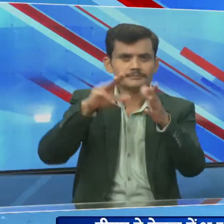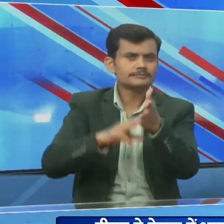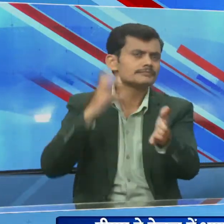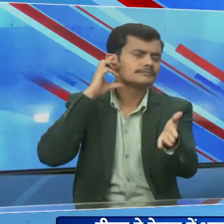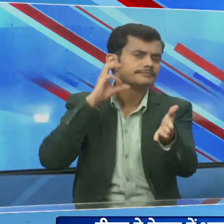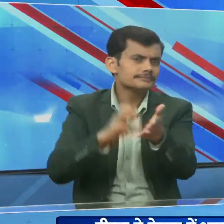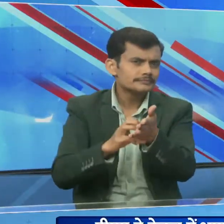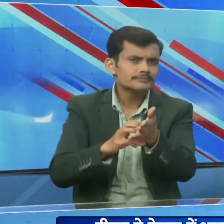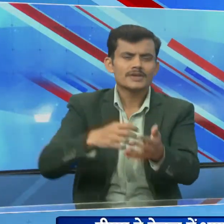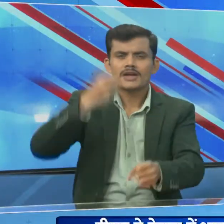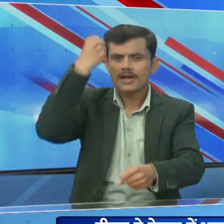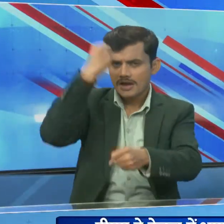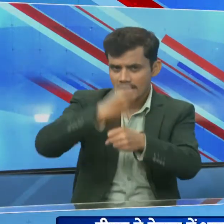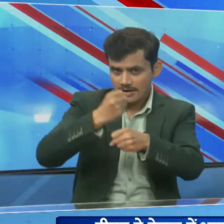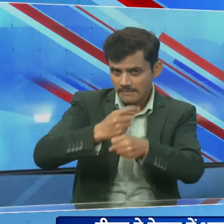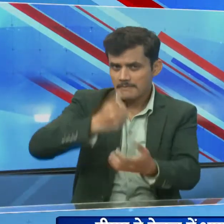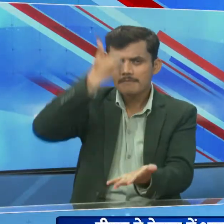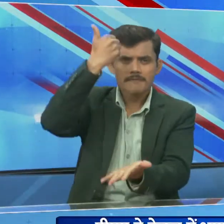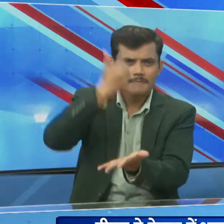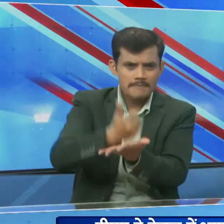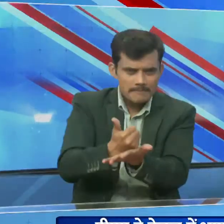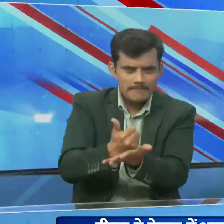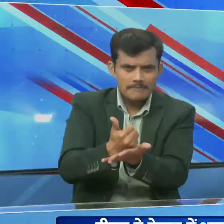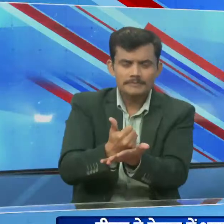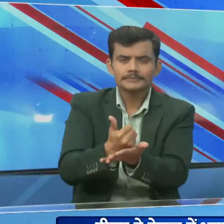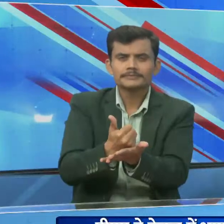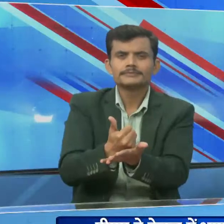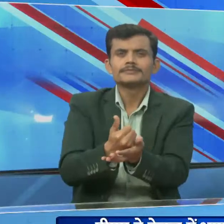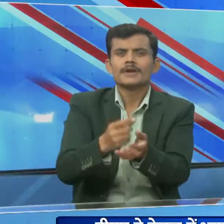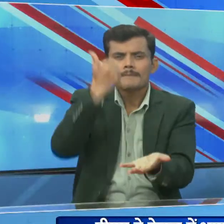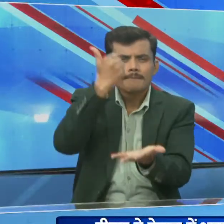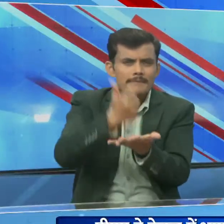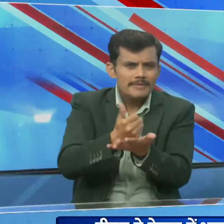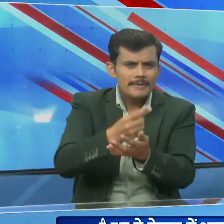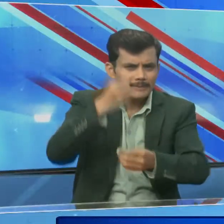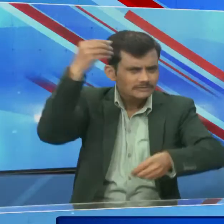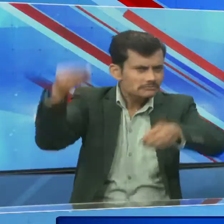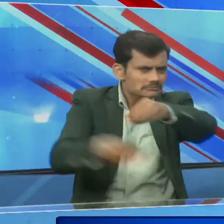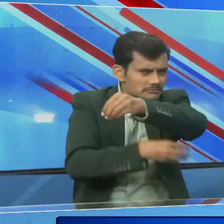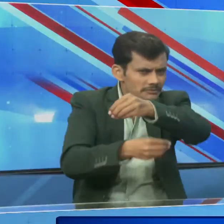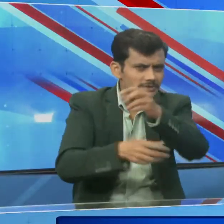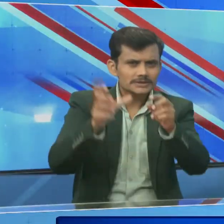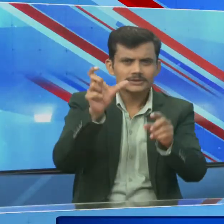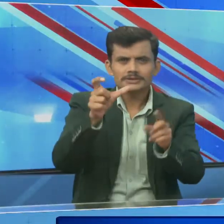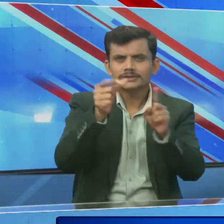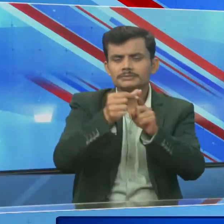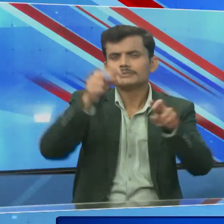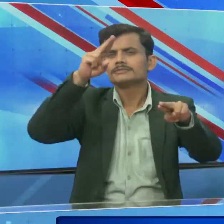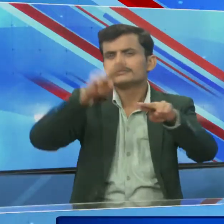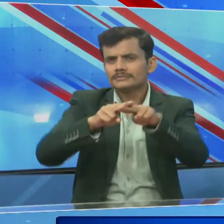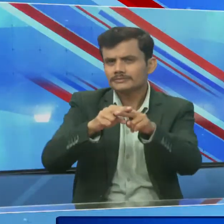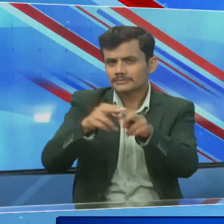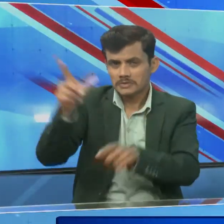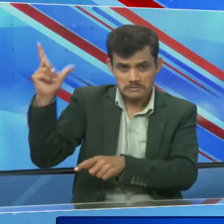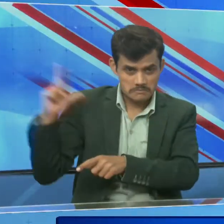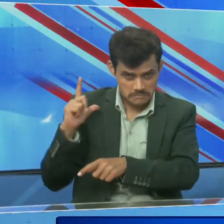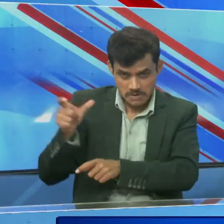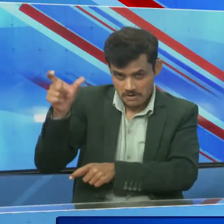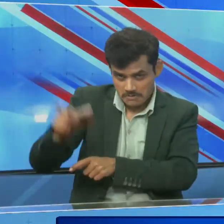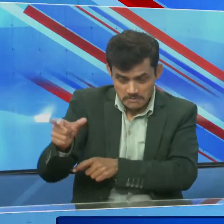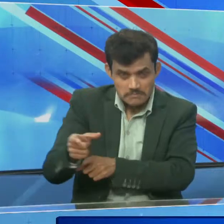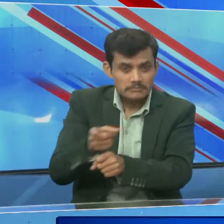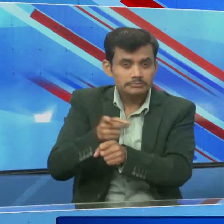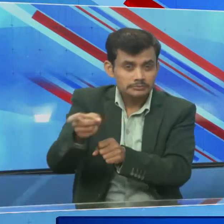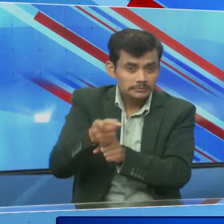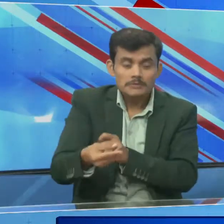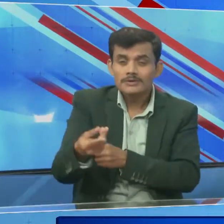गबन को लेकर सीपीएम नेताओं को घेरा। उन्होंने जनता से वायदा किया कि भ्रष्टाचार का शिकार हुए लोगों को उनका पैसा वापस